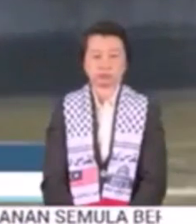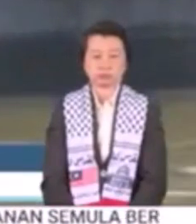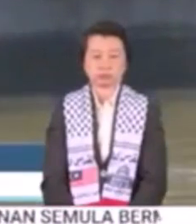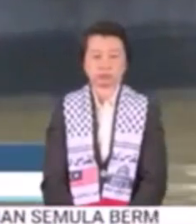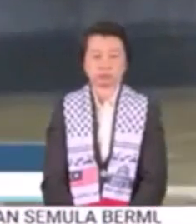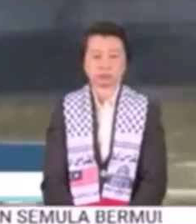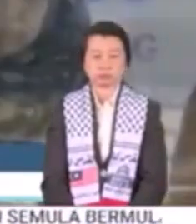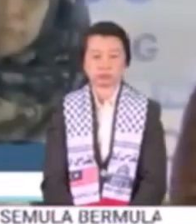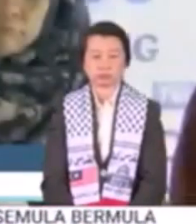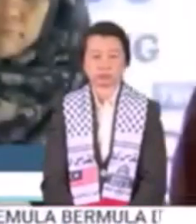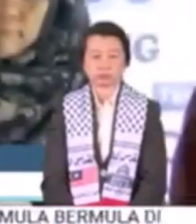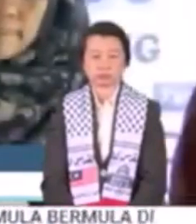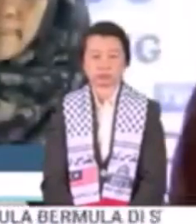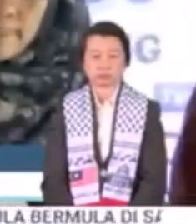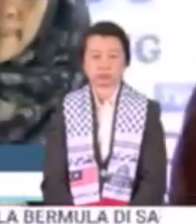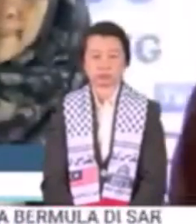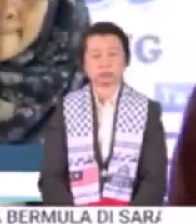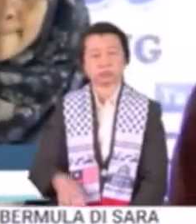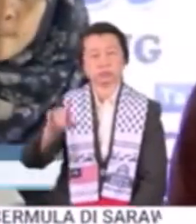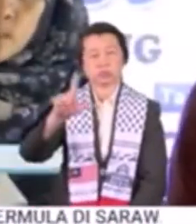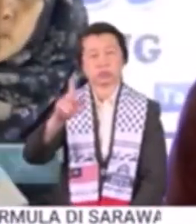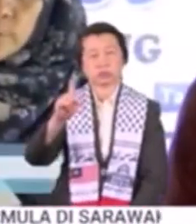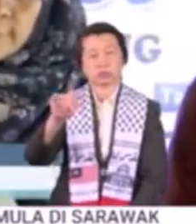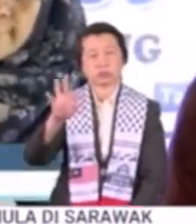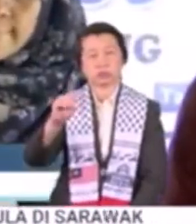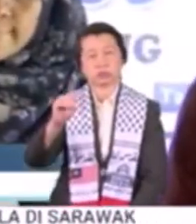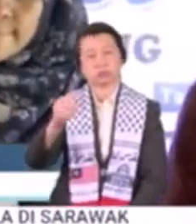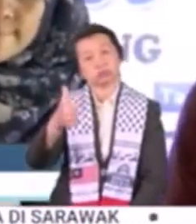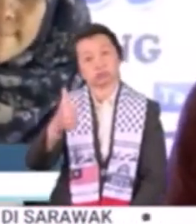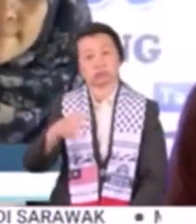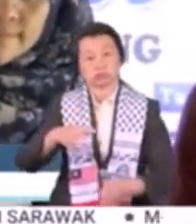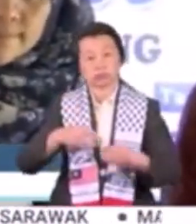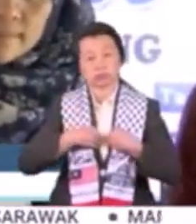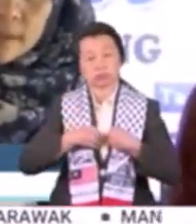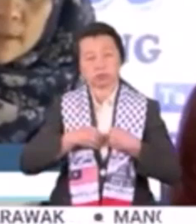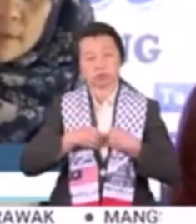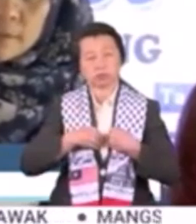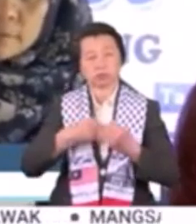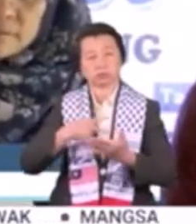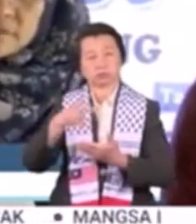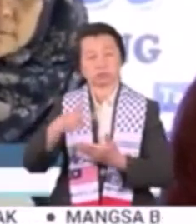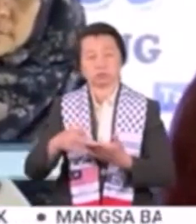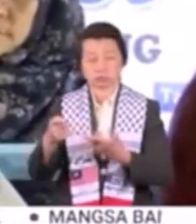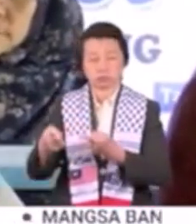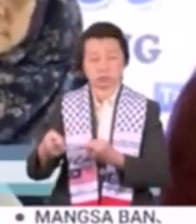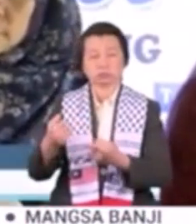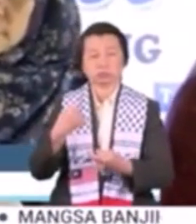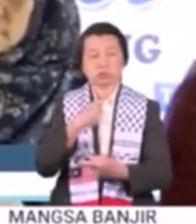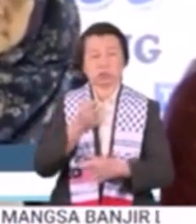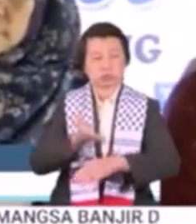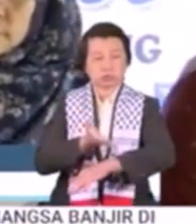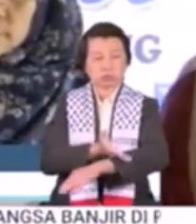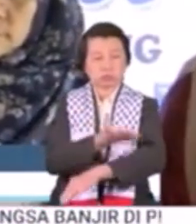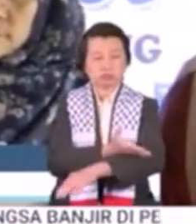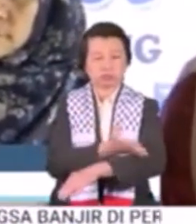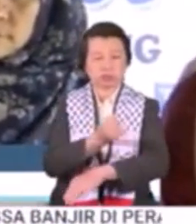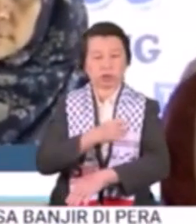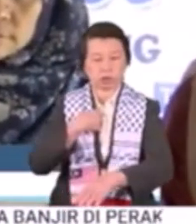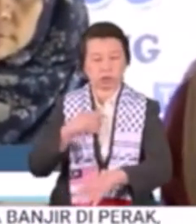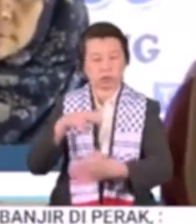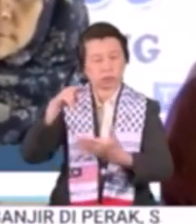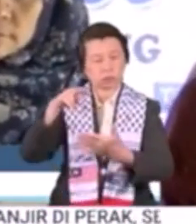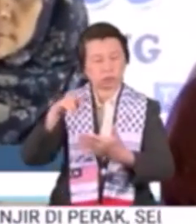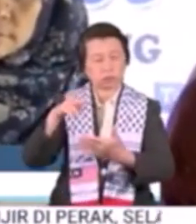swasta di AKM menyahut e seruan ini kita perkasakan ak kaca hari